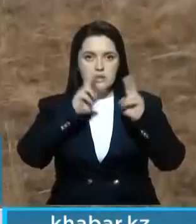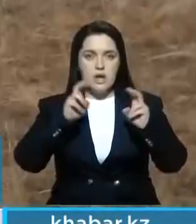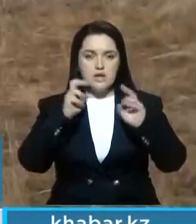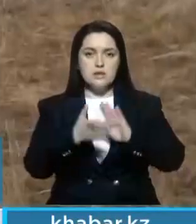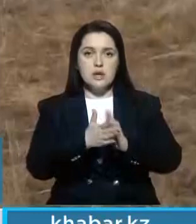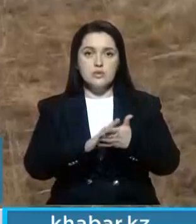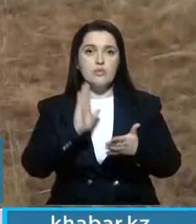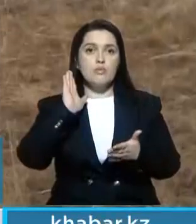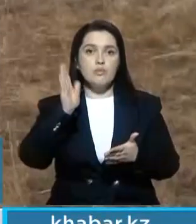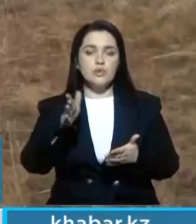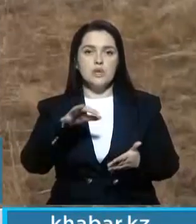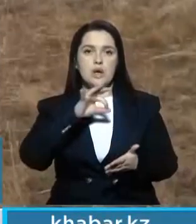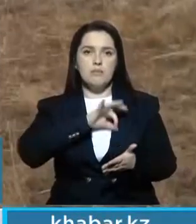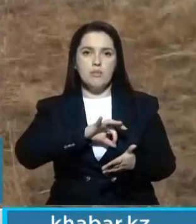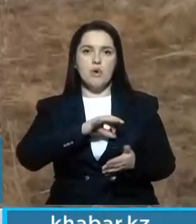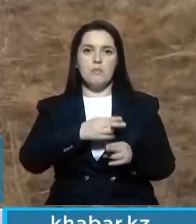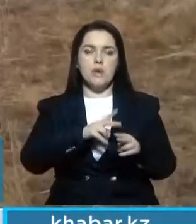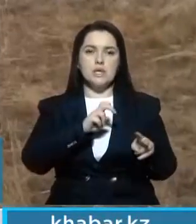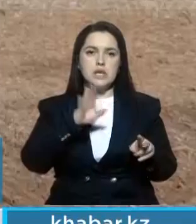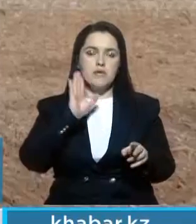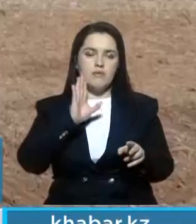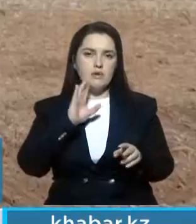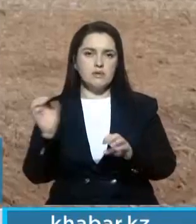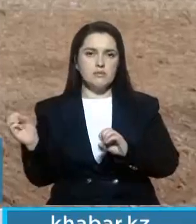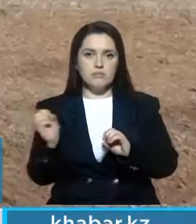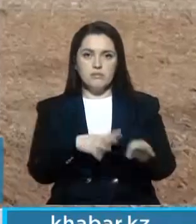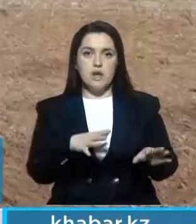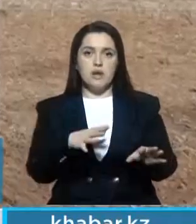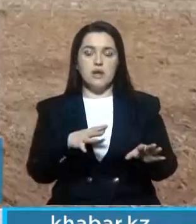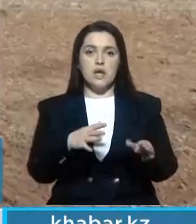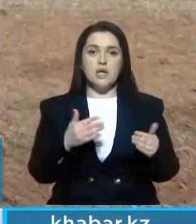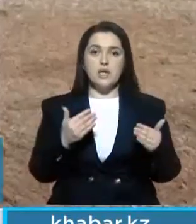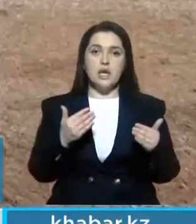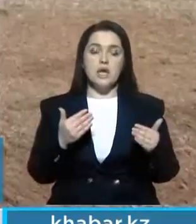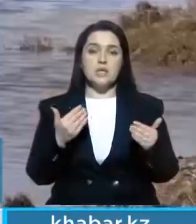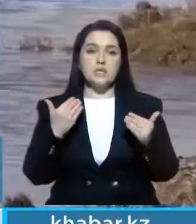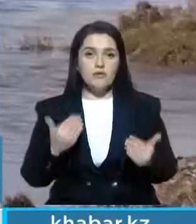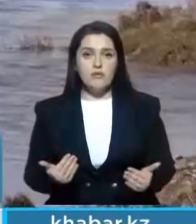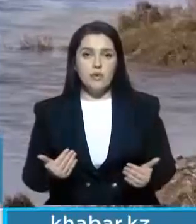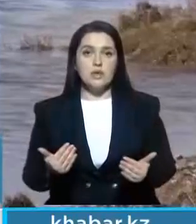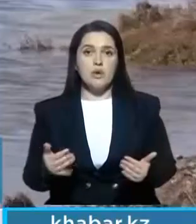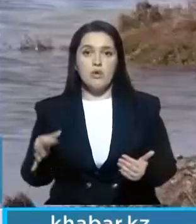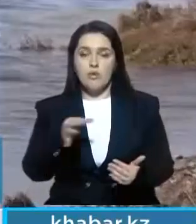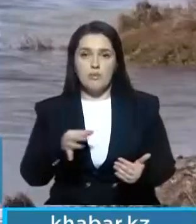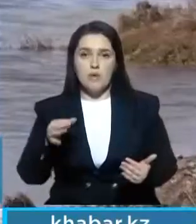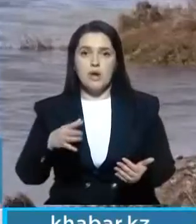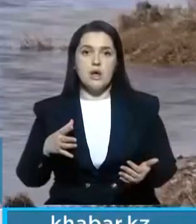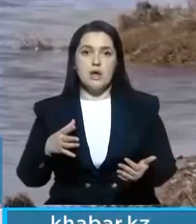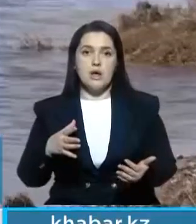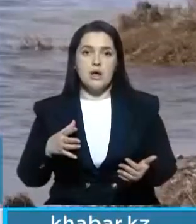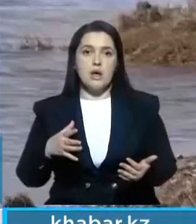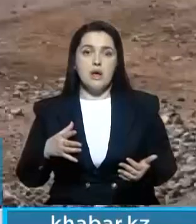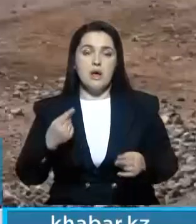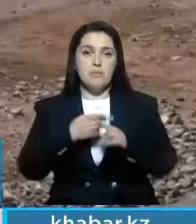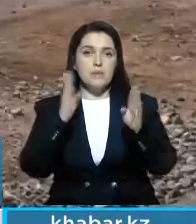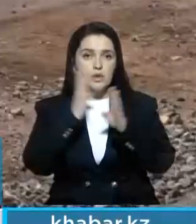чтобы в будущем рационально использовать неконтролируемые водные ресурсы. Тем временем, сегодня уже на другом конце области провели